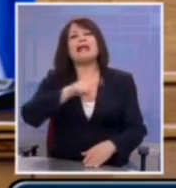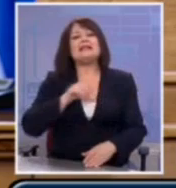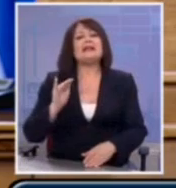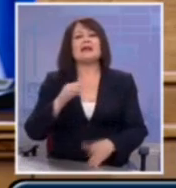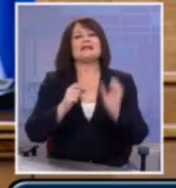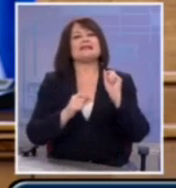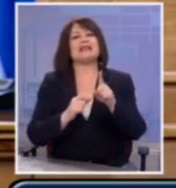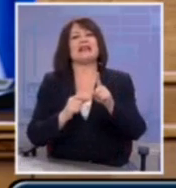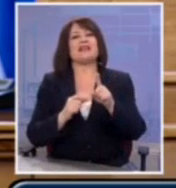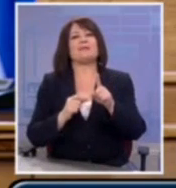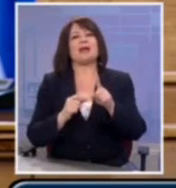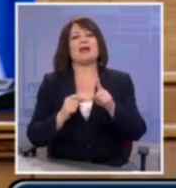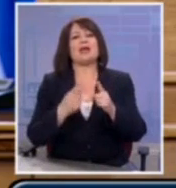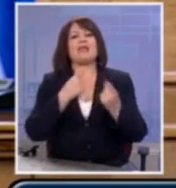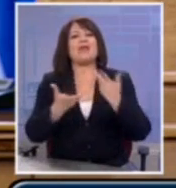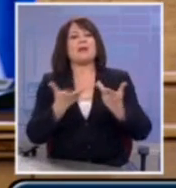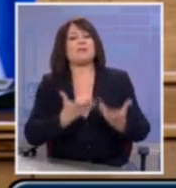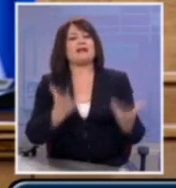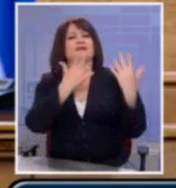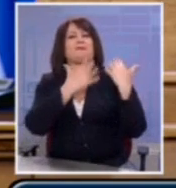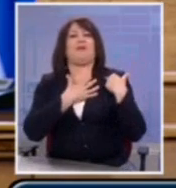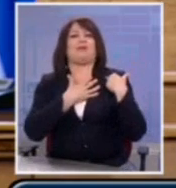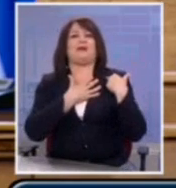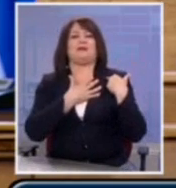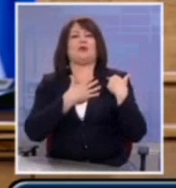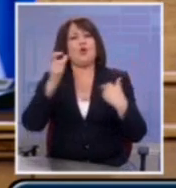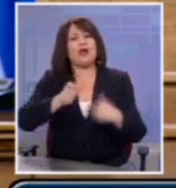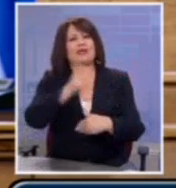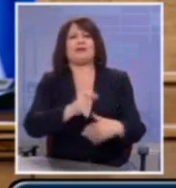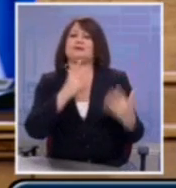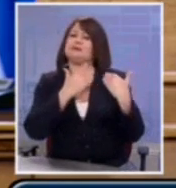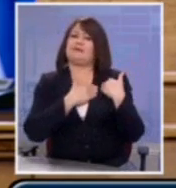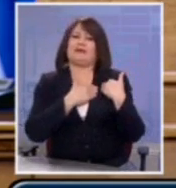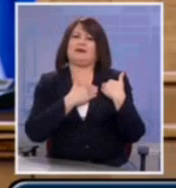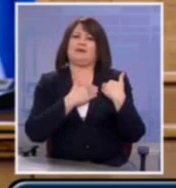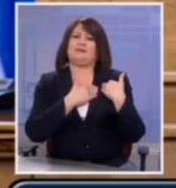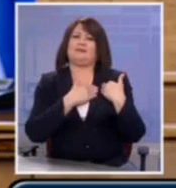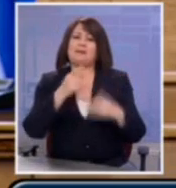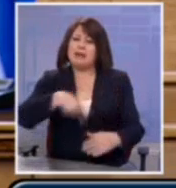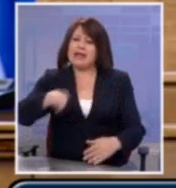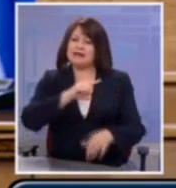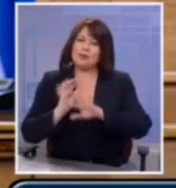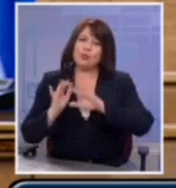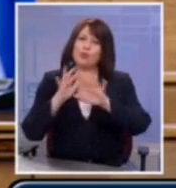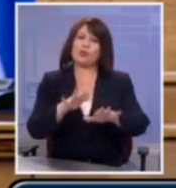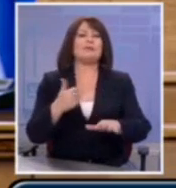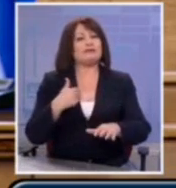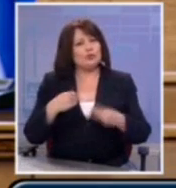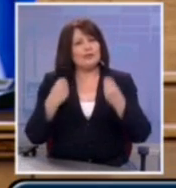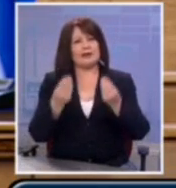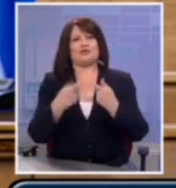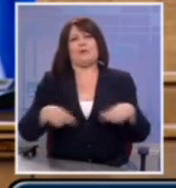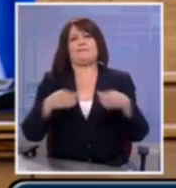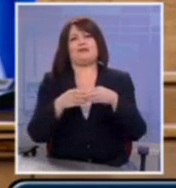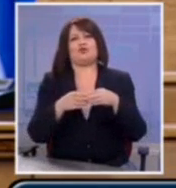σύνθημα «Πάρε τη διαπραγμάτευση στα χέρια σου». Είναι αυτή η συνεισφορά της Επιτροπής Αλήθειας και για πρώτη φορά